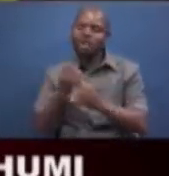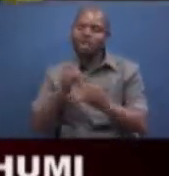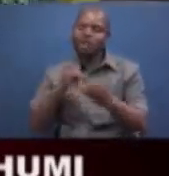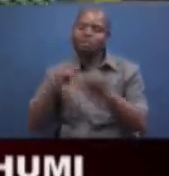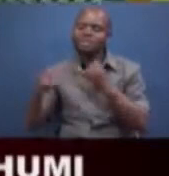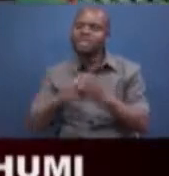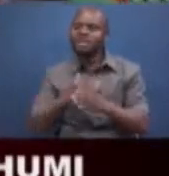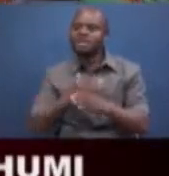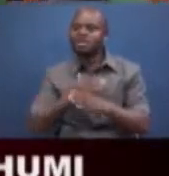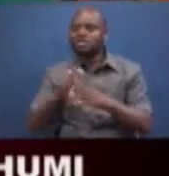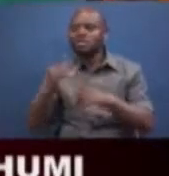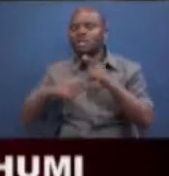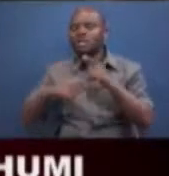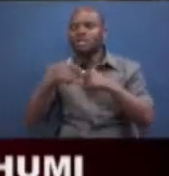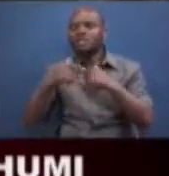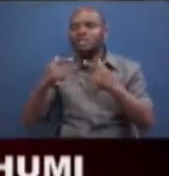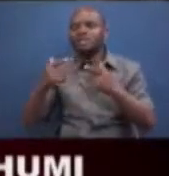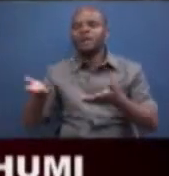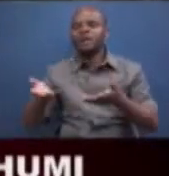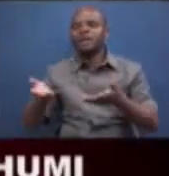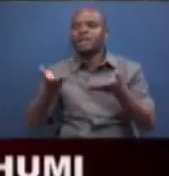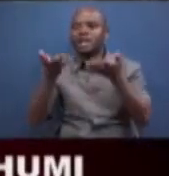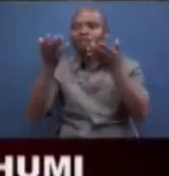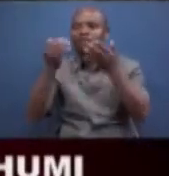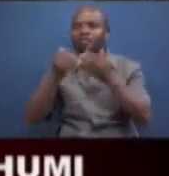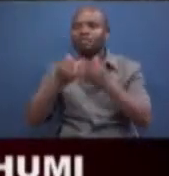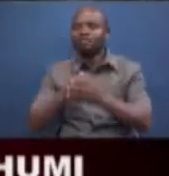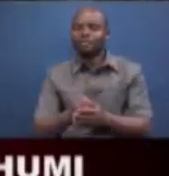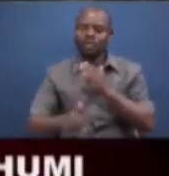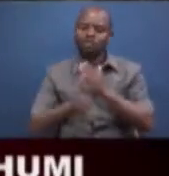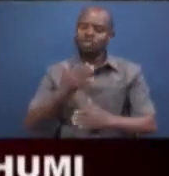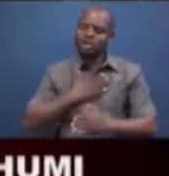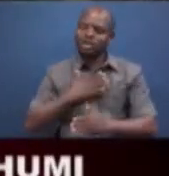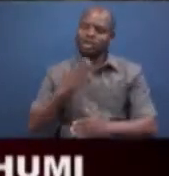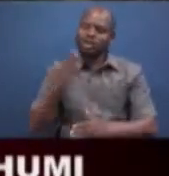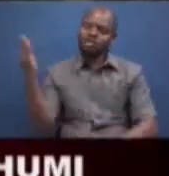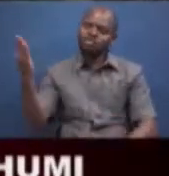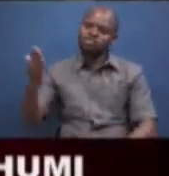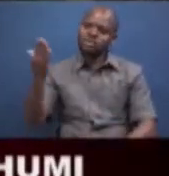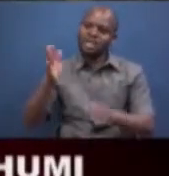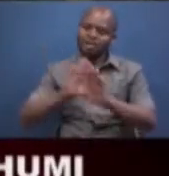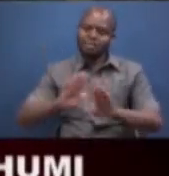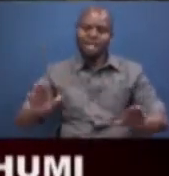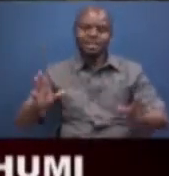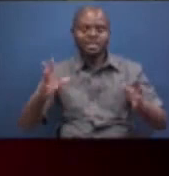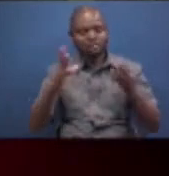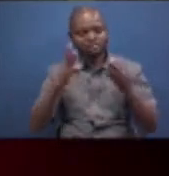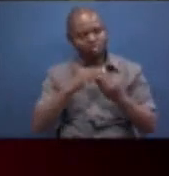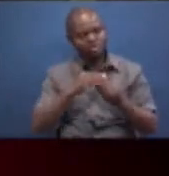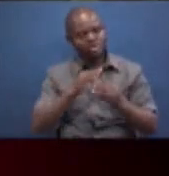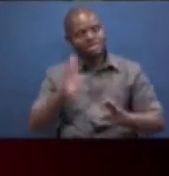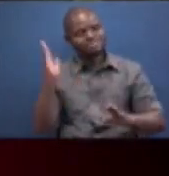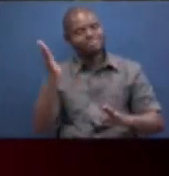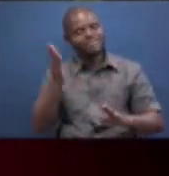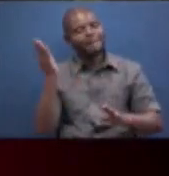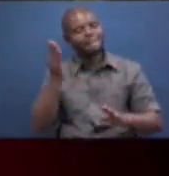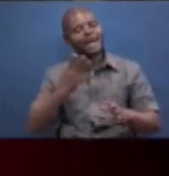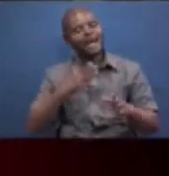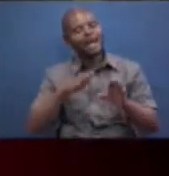kuhusu miradi ya maendeleo. Viongozi wenzangu wa CCM, tuhubiri amani na umoja. Tuhubiri amani na